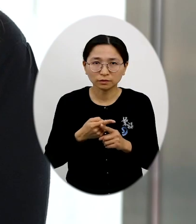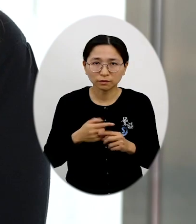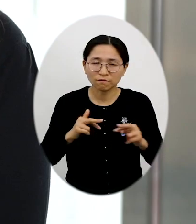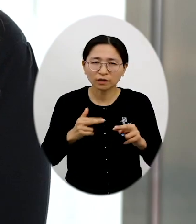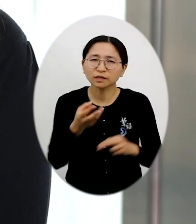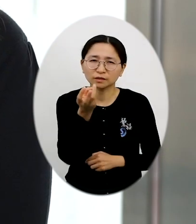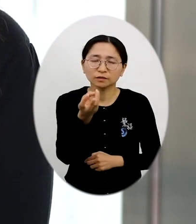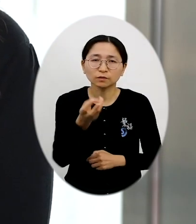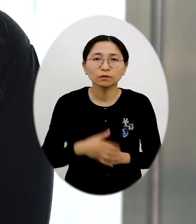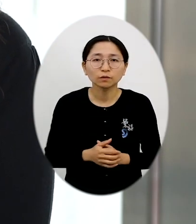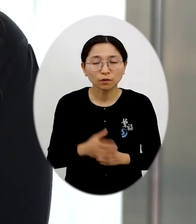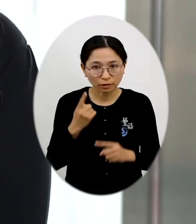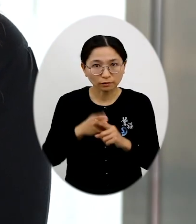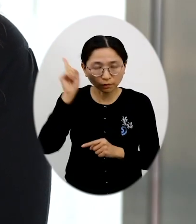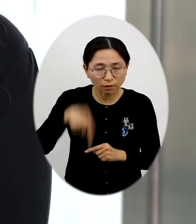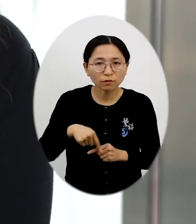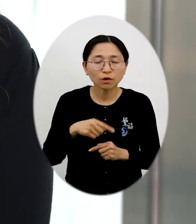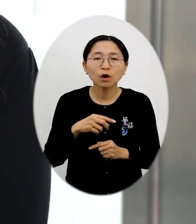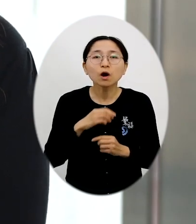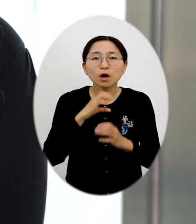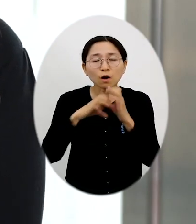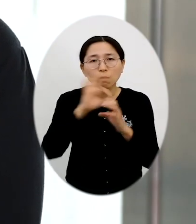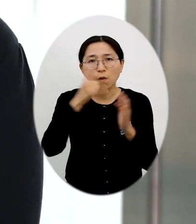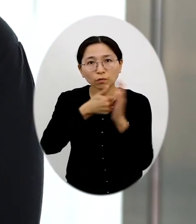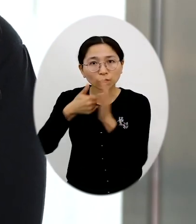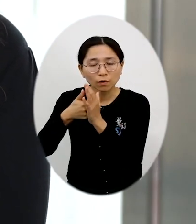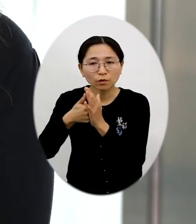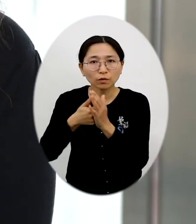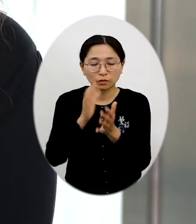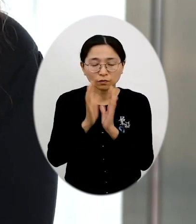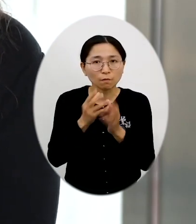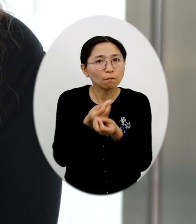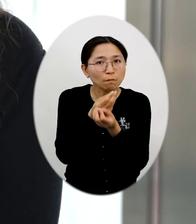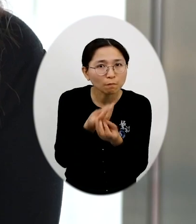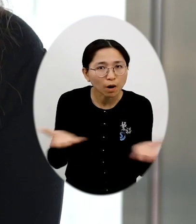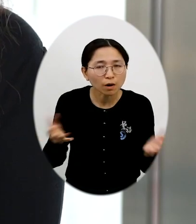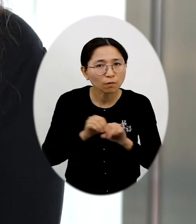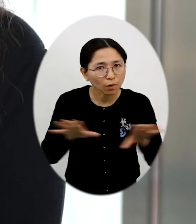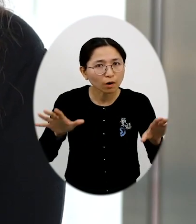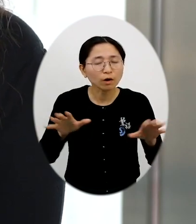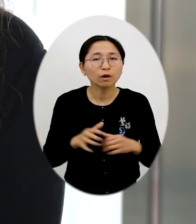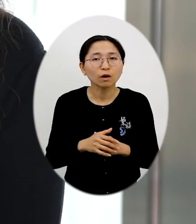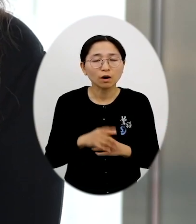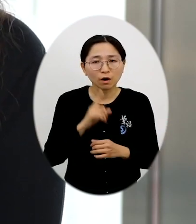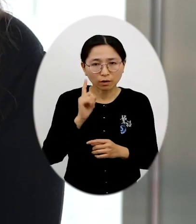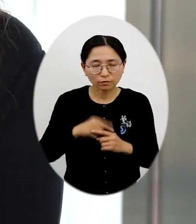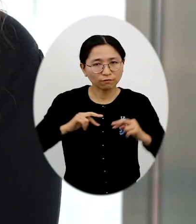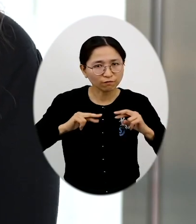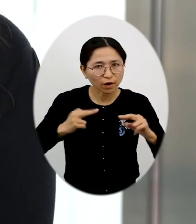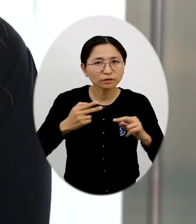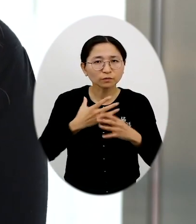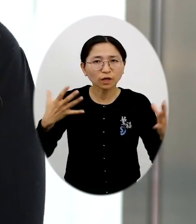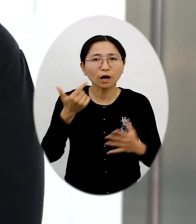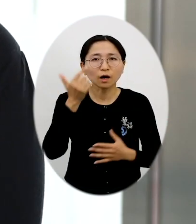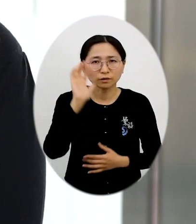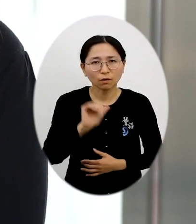頭是窄的，除非真的落實執行到溝通無障礙，將手語變得普及，那可能才會有更好的發